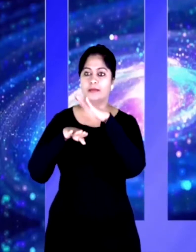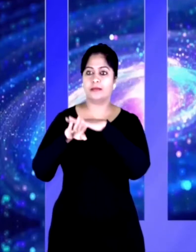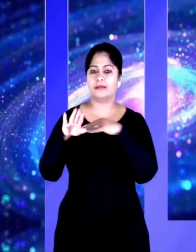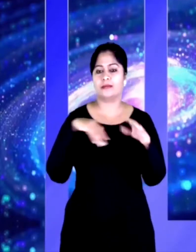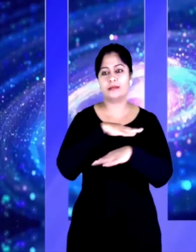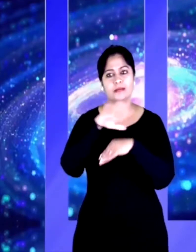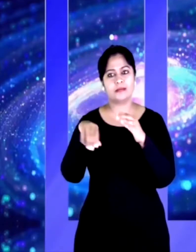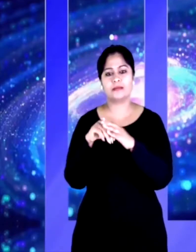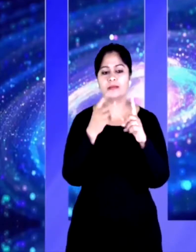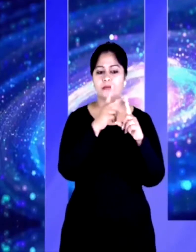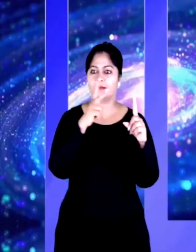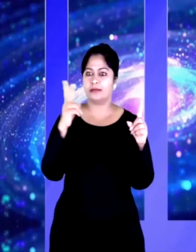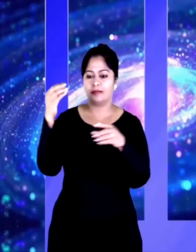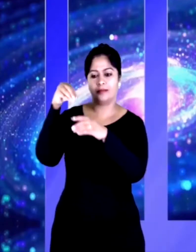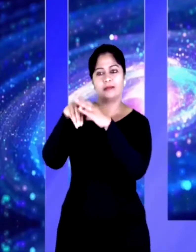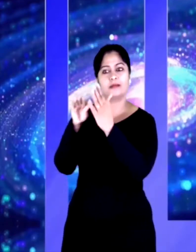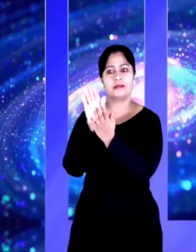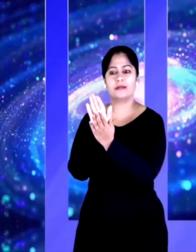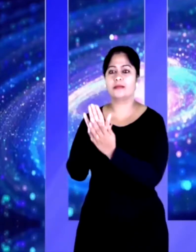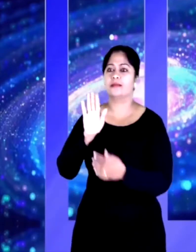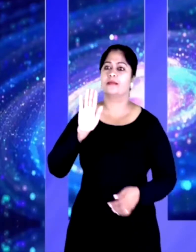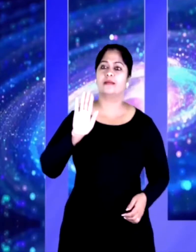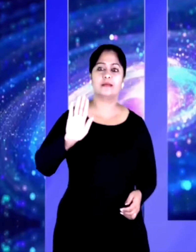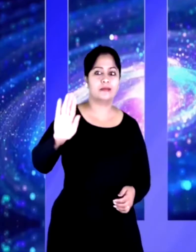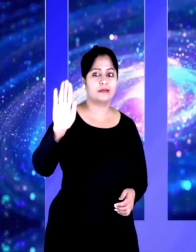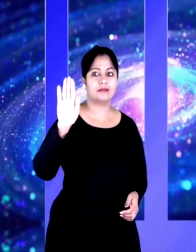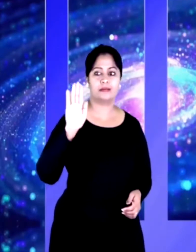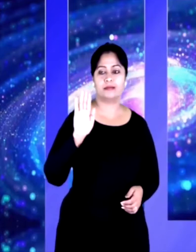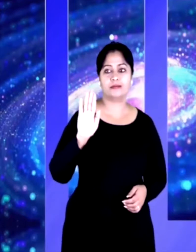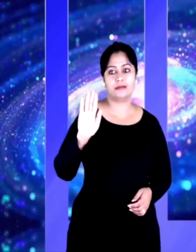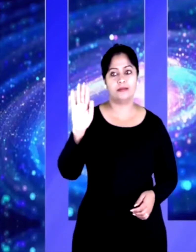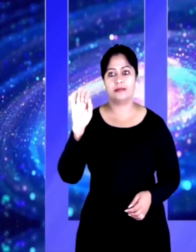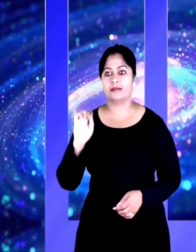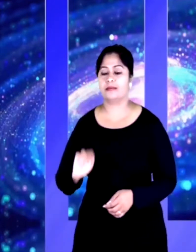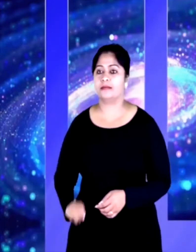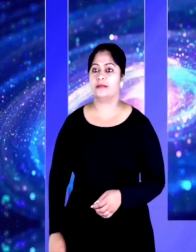நாமா தெல்யில்லாமுந்து